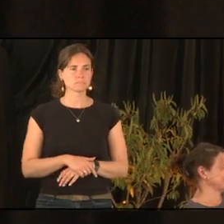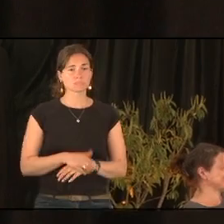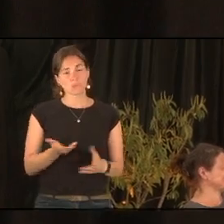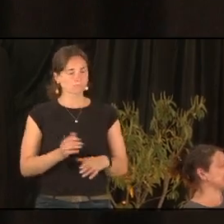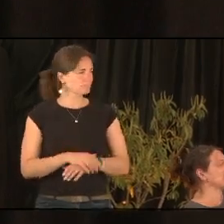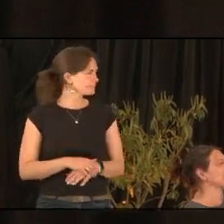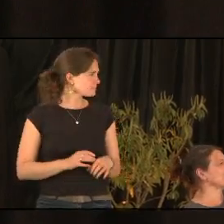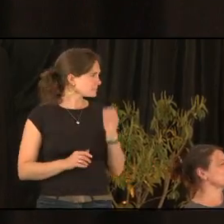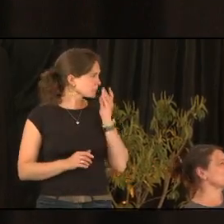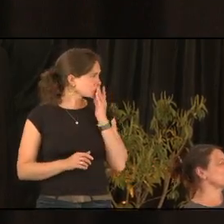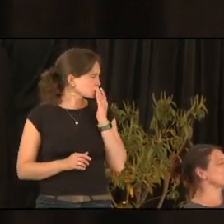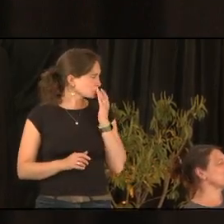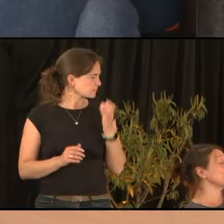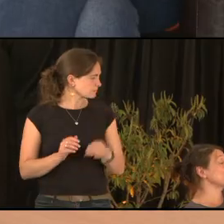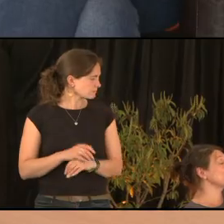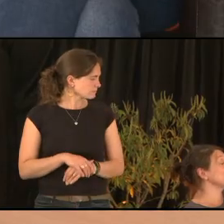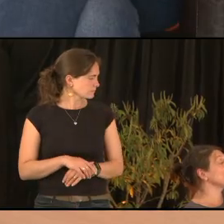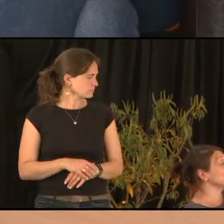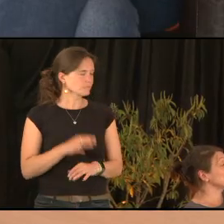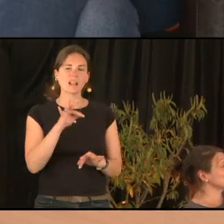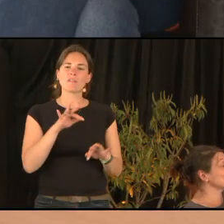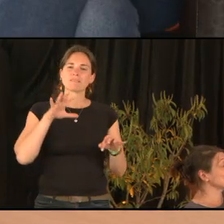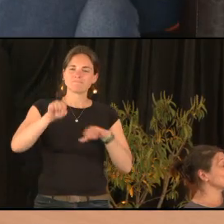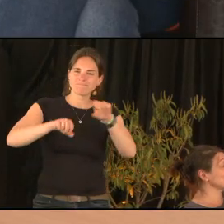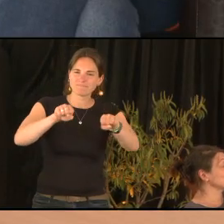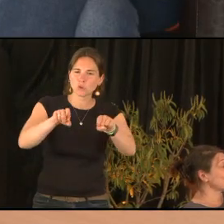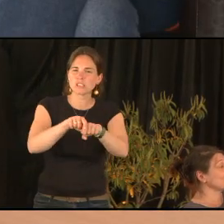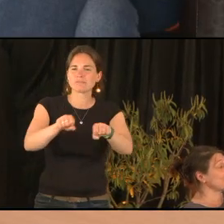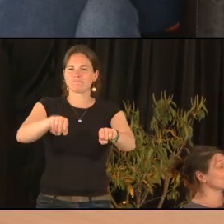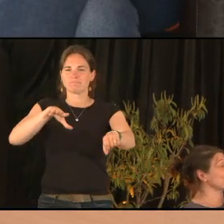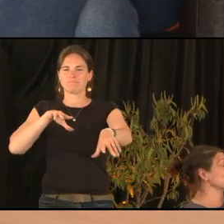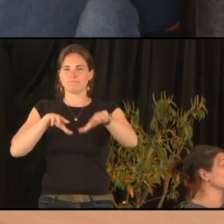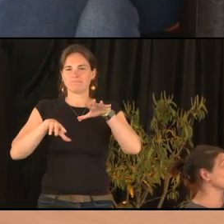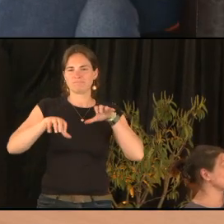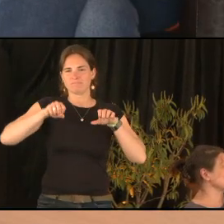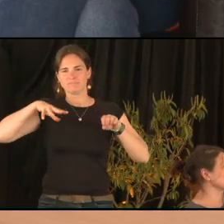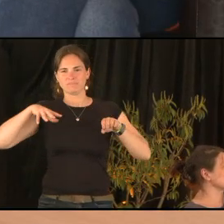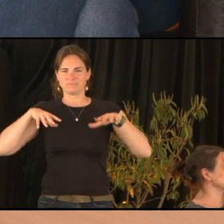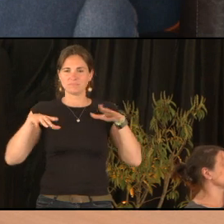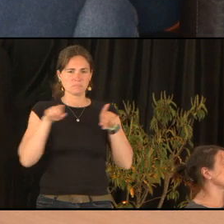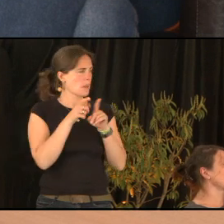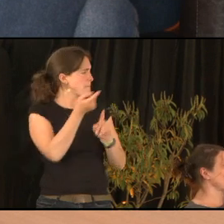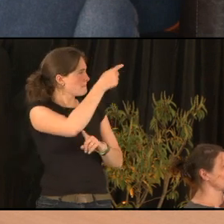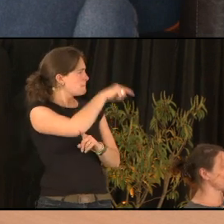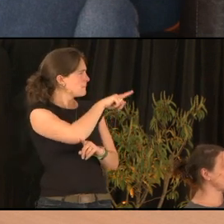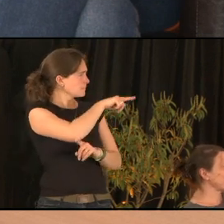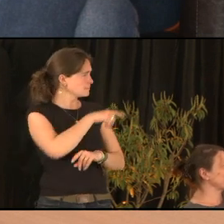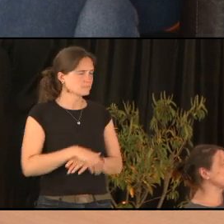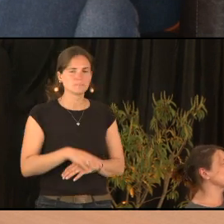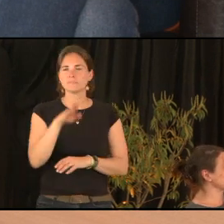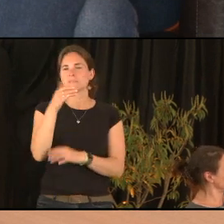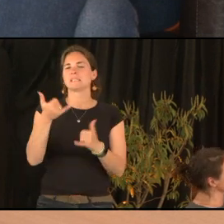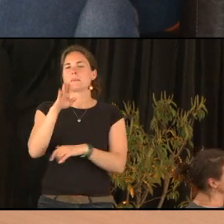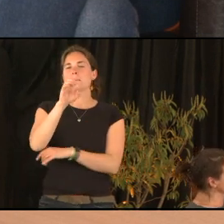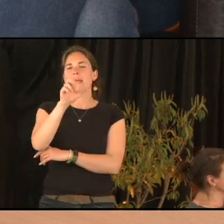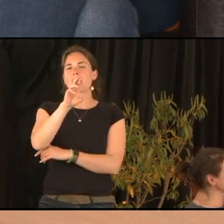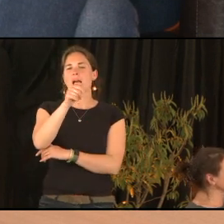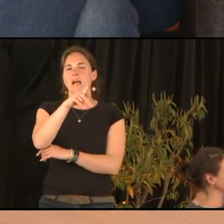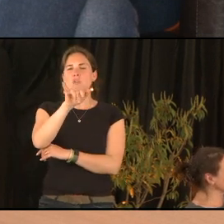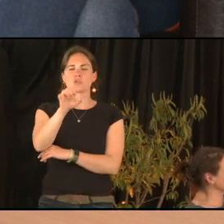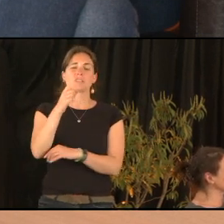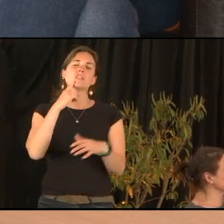l'idée de s'approprier des territoires, de tels territoires, en fait. Et que les humains ont quadrillé, ont créé des frontières sur